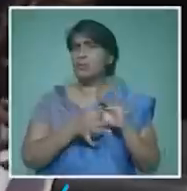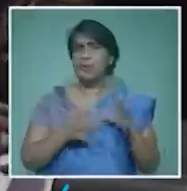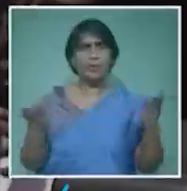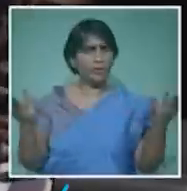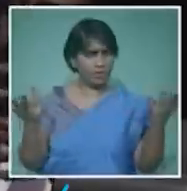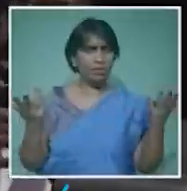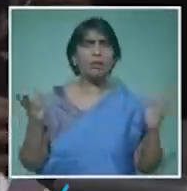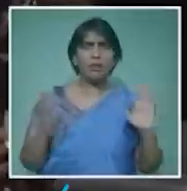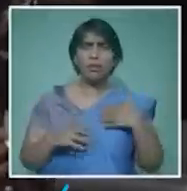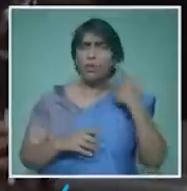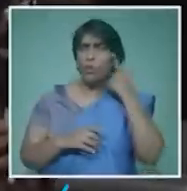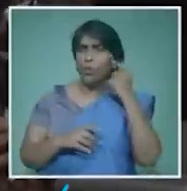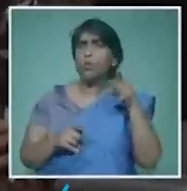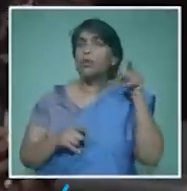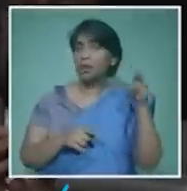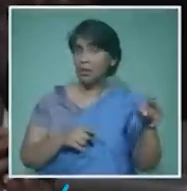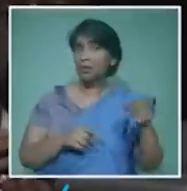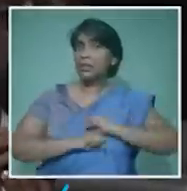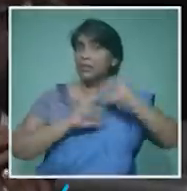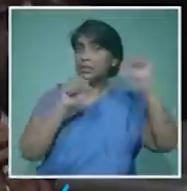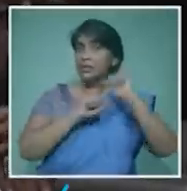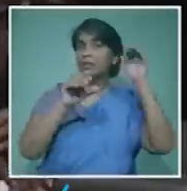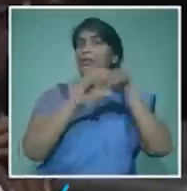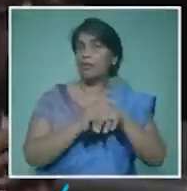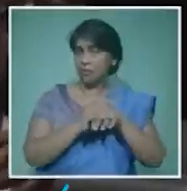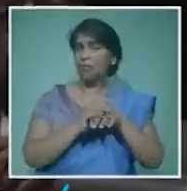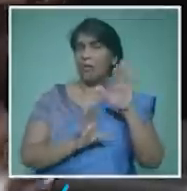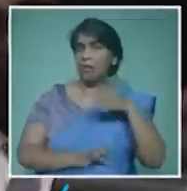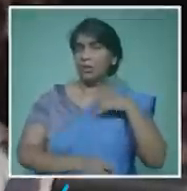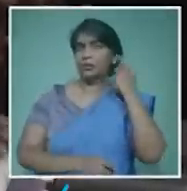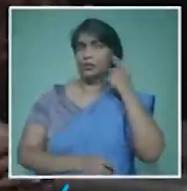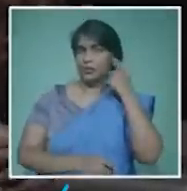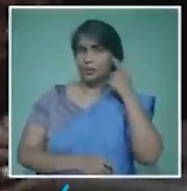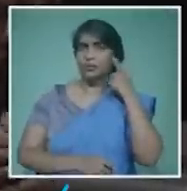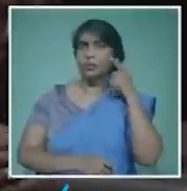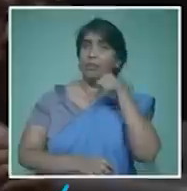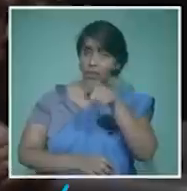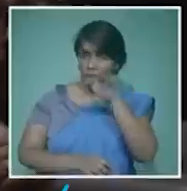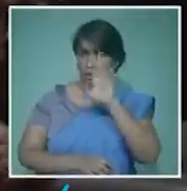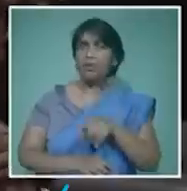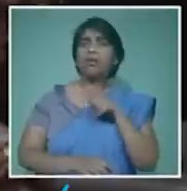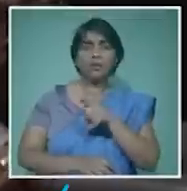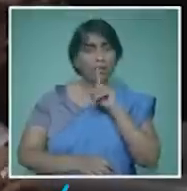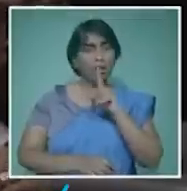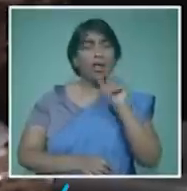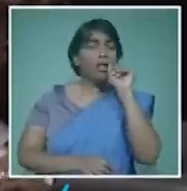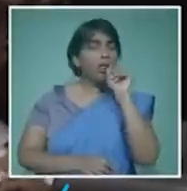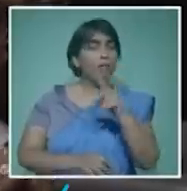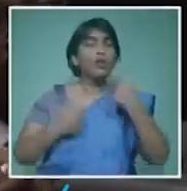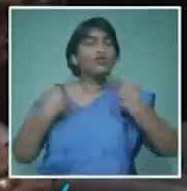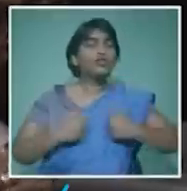තිබුණෙත් නැහැ. මා දන්න විදියට ඔහු අරගලයේ ඉඳපු කෙනෙක් කියලා තමයි අපි නම් දැනගෙන තියෙන්නේ. ඒ නිසා ඔබතුමා එහෙම කියනවා නම් ඒ නම